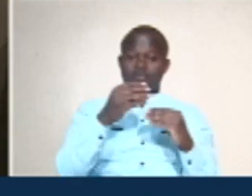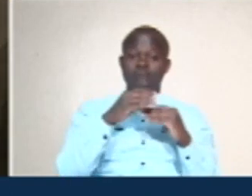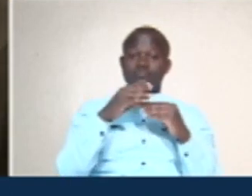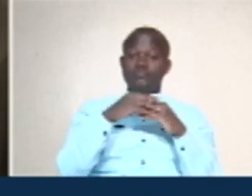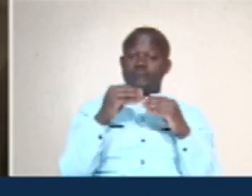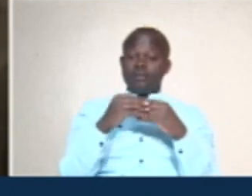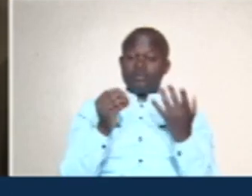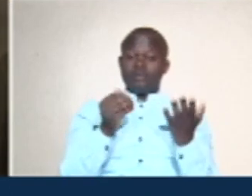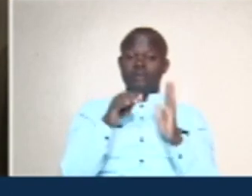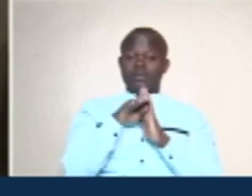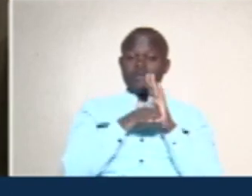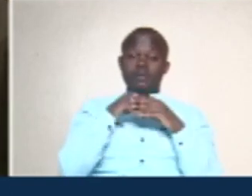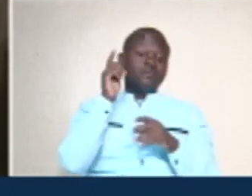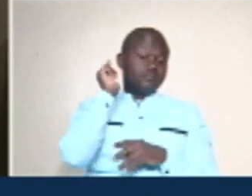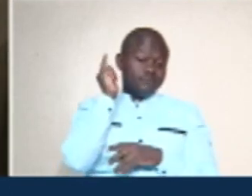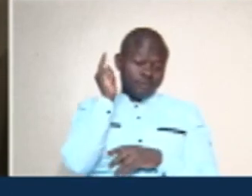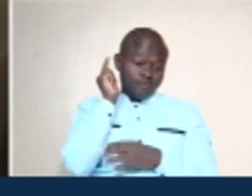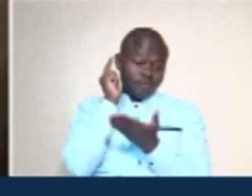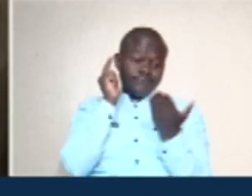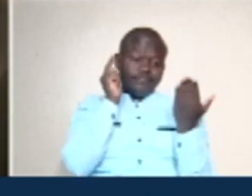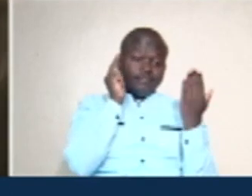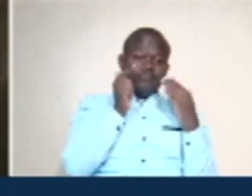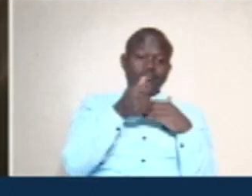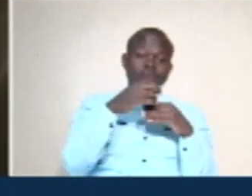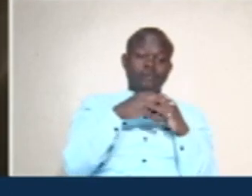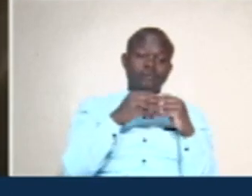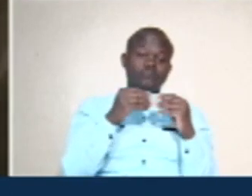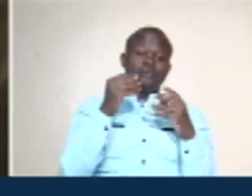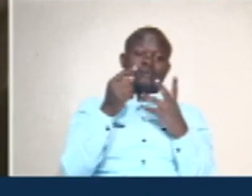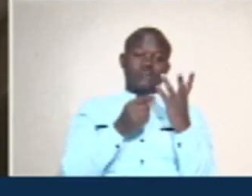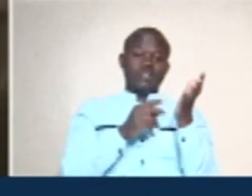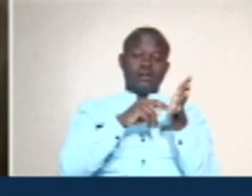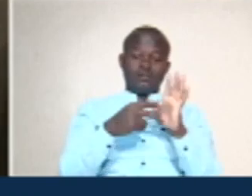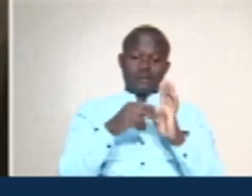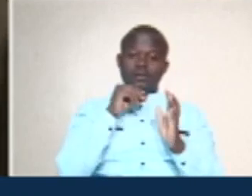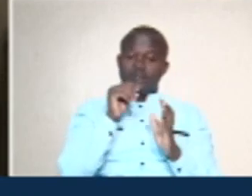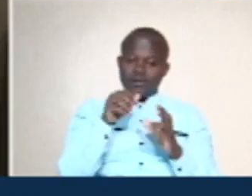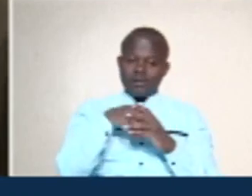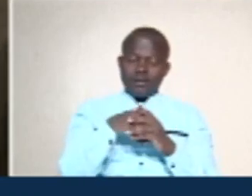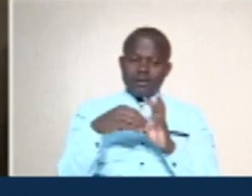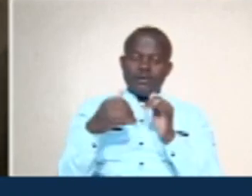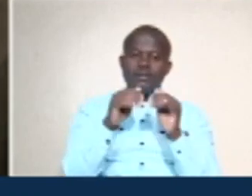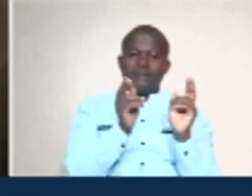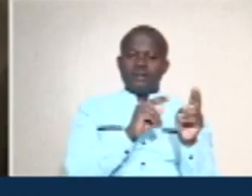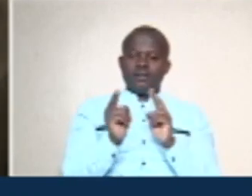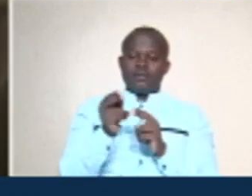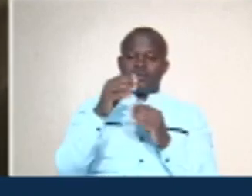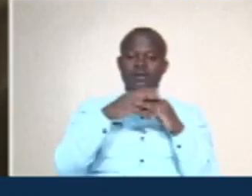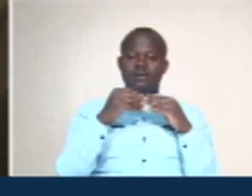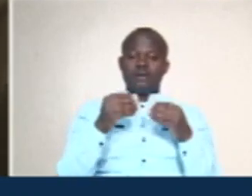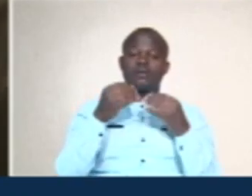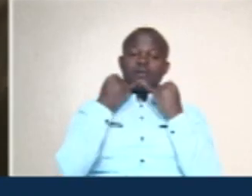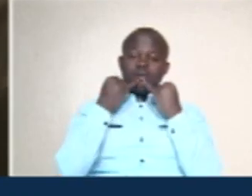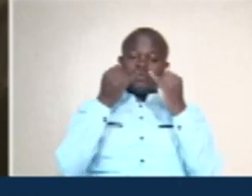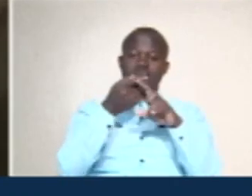manota ni application yo muri telefone. Ayo manota agize icyavuze, ntabwo ari ayandi yo muri game asanzwe. Ayo manota